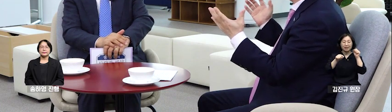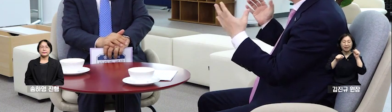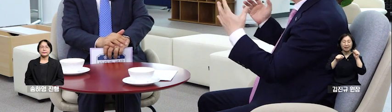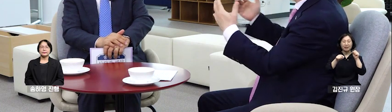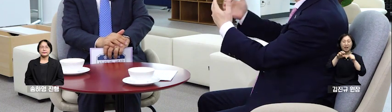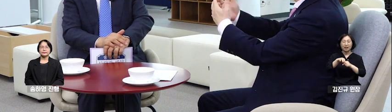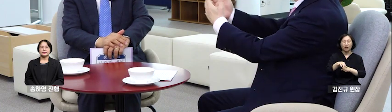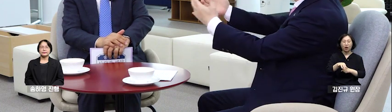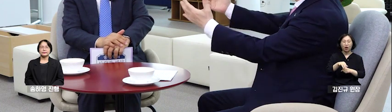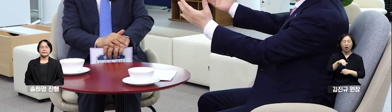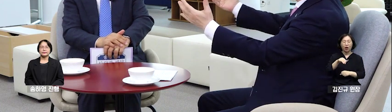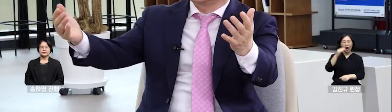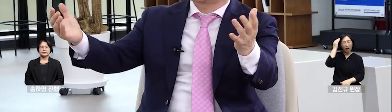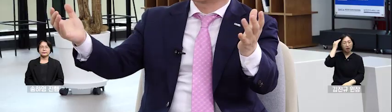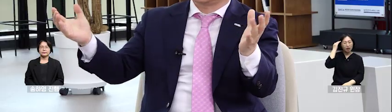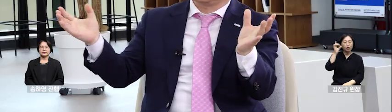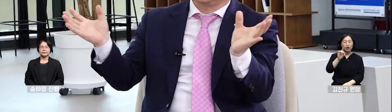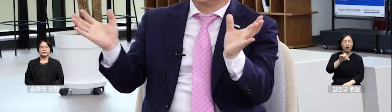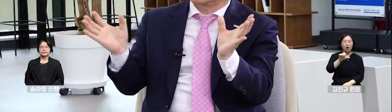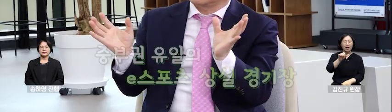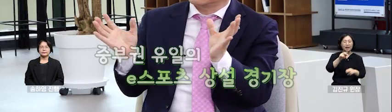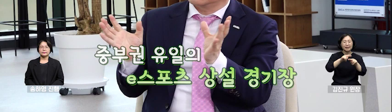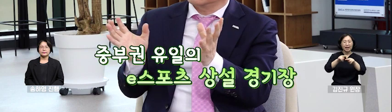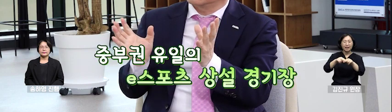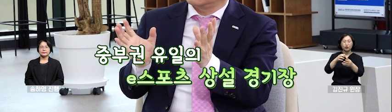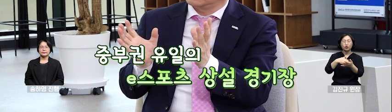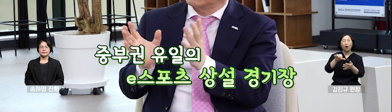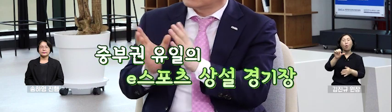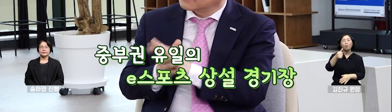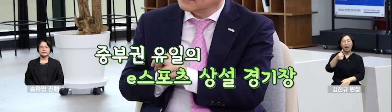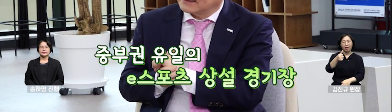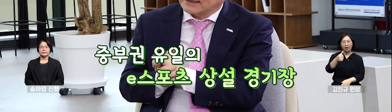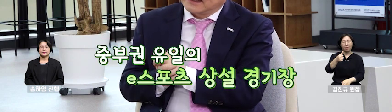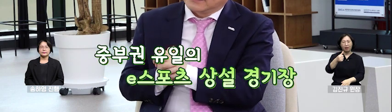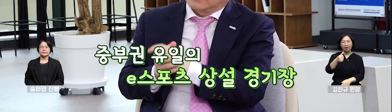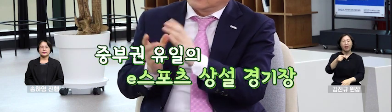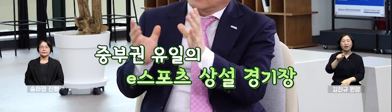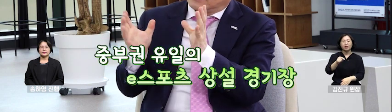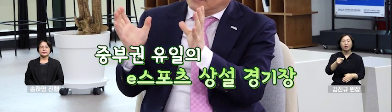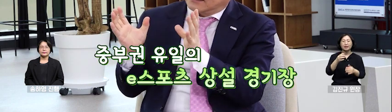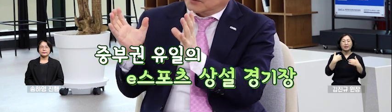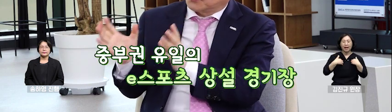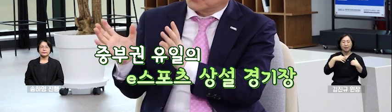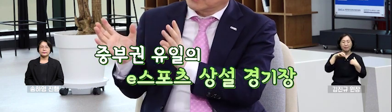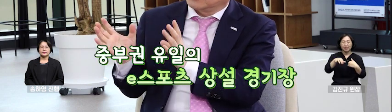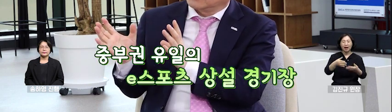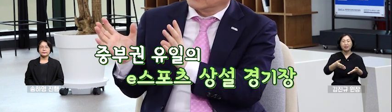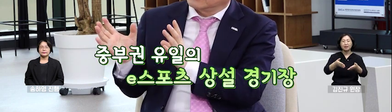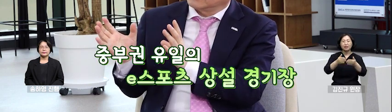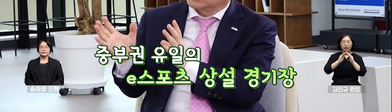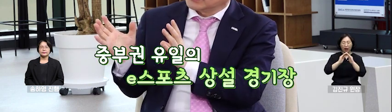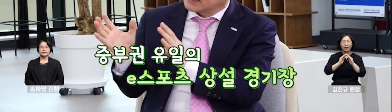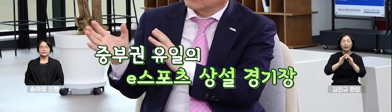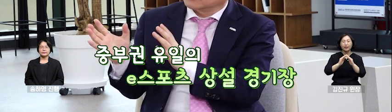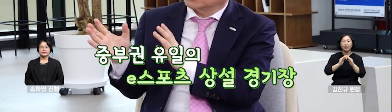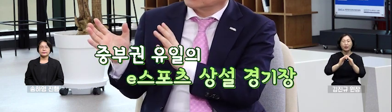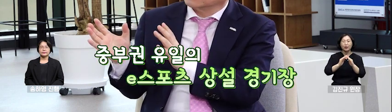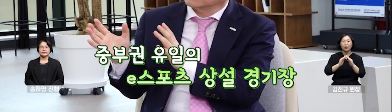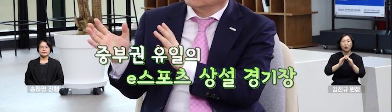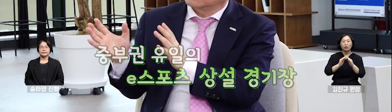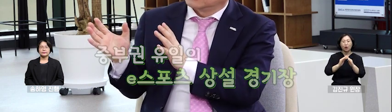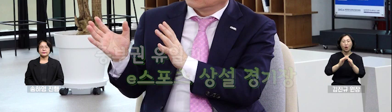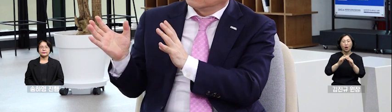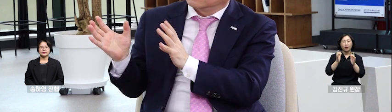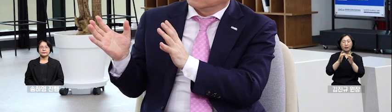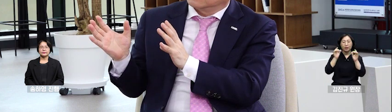500석 그 후에 이 스포츠게임 경기장을 만드는데 예 스포츠 관련된 뭐 인제 양성 부터